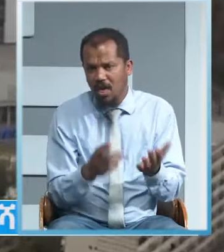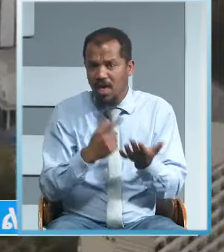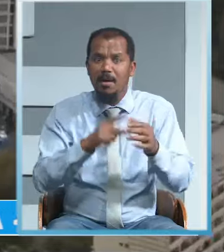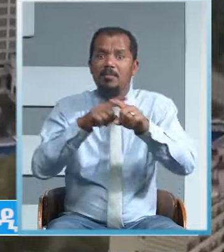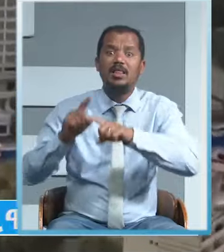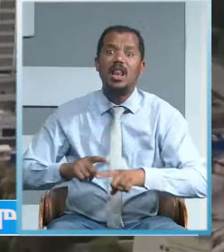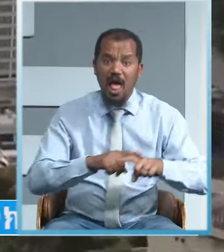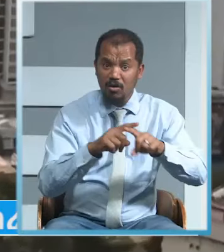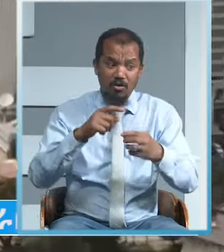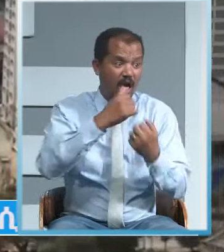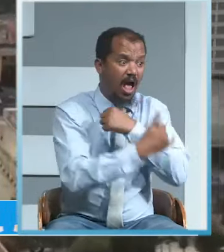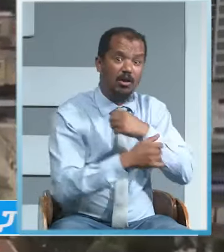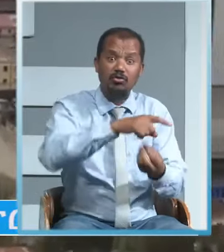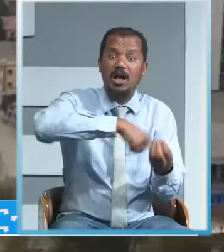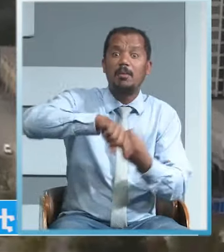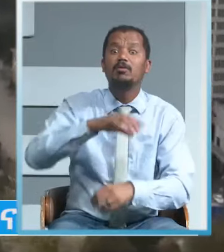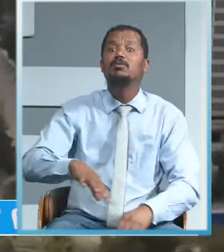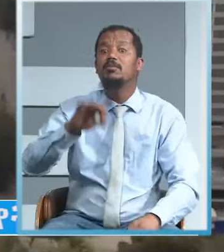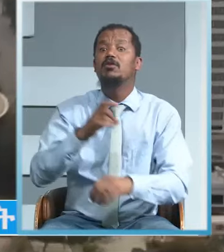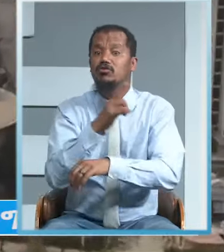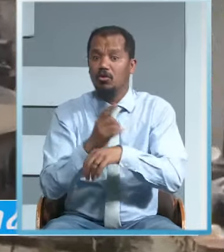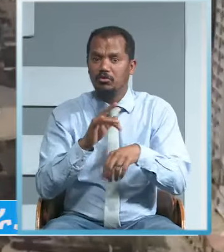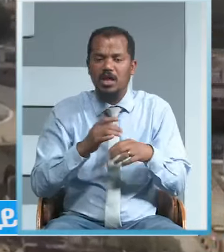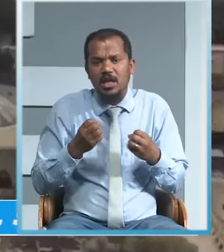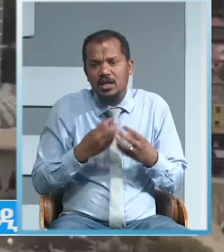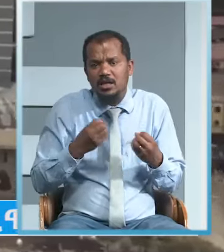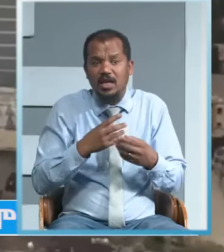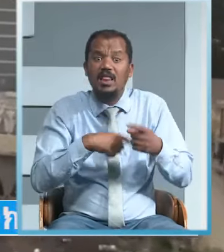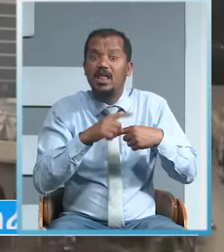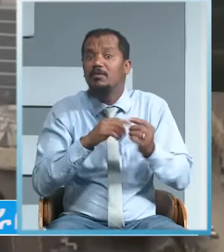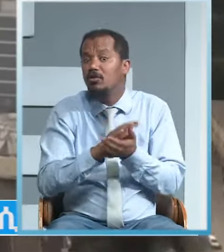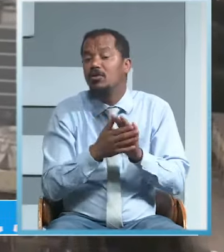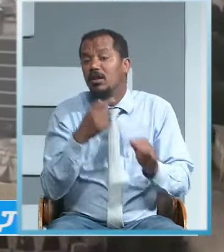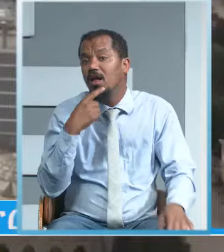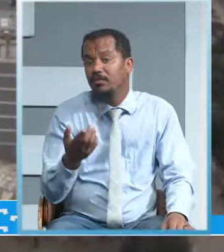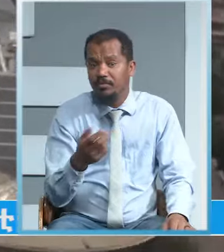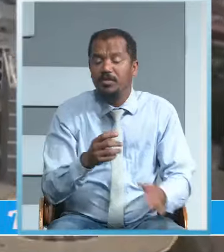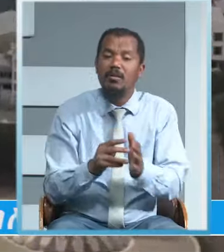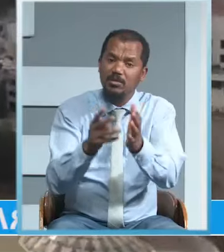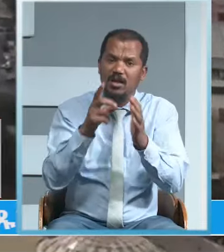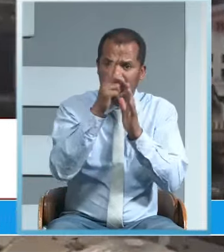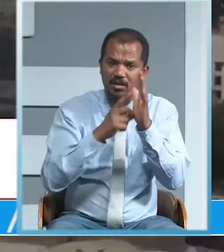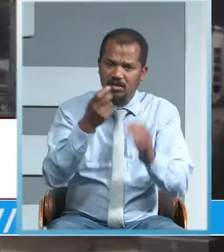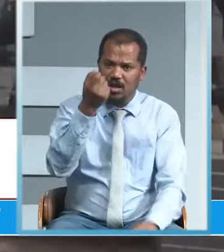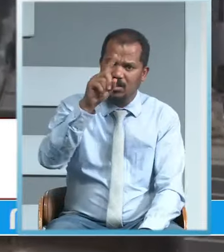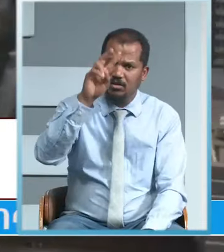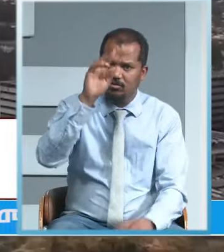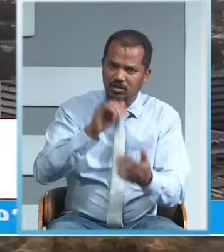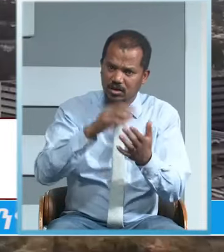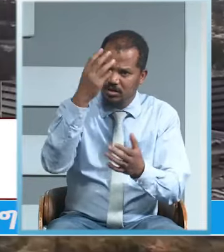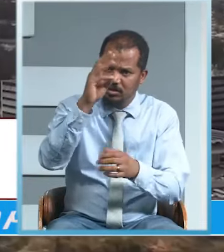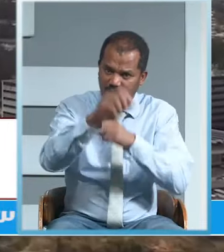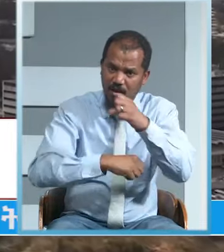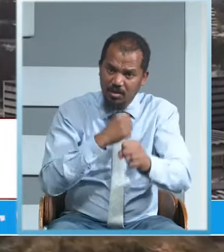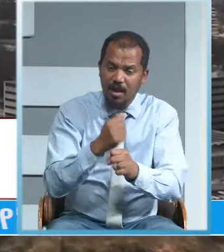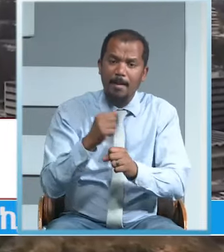በተለያዩ የአገሪቱ አካባቢዎች በሚገኙ ዜጎች ላይ ስጋት እያሳደረ እንደሆነ ተናግረዋል። ለአብነትም የካቲት